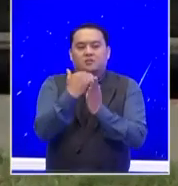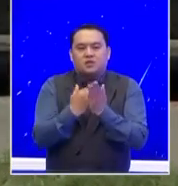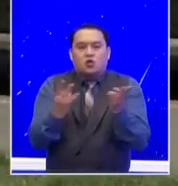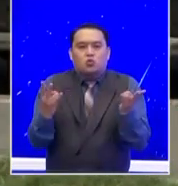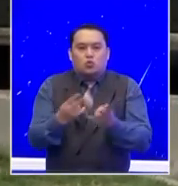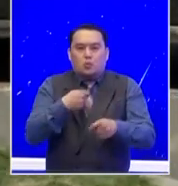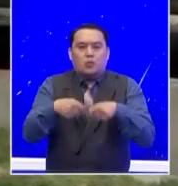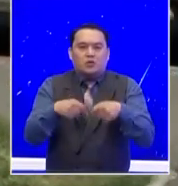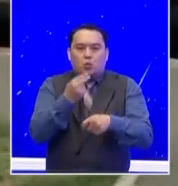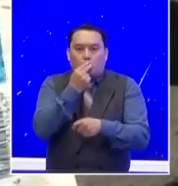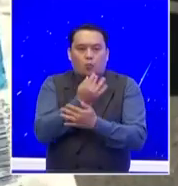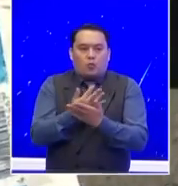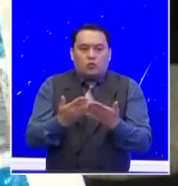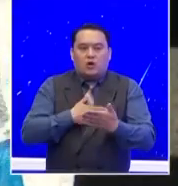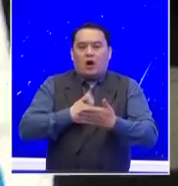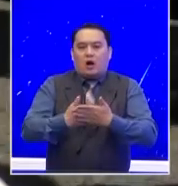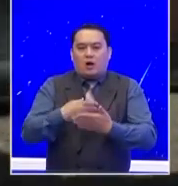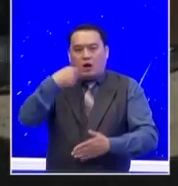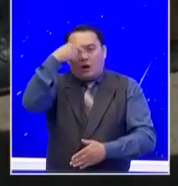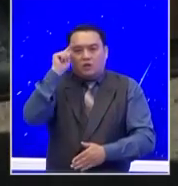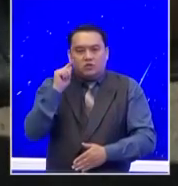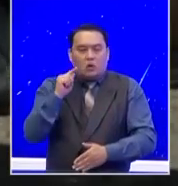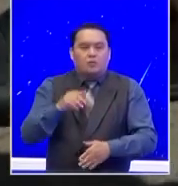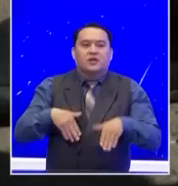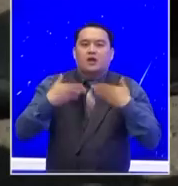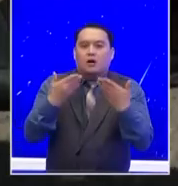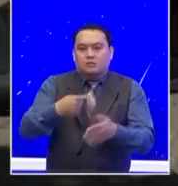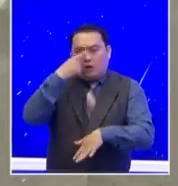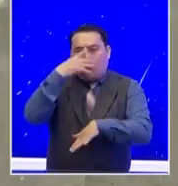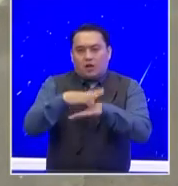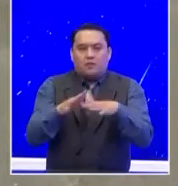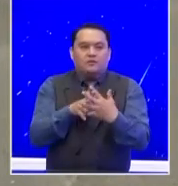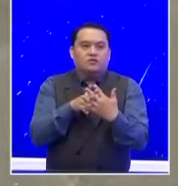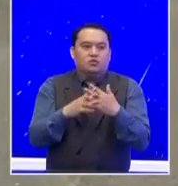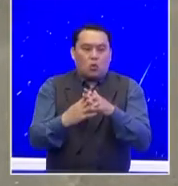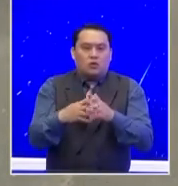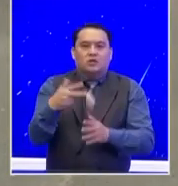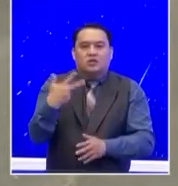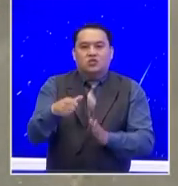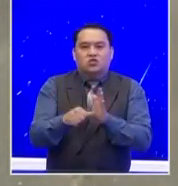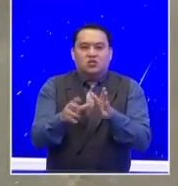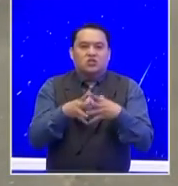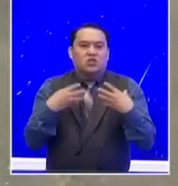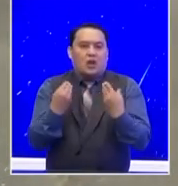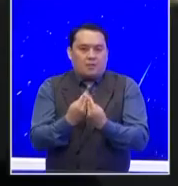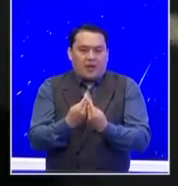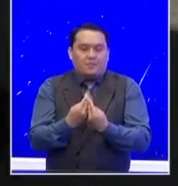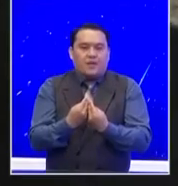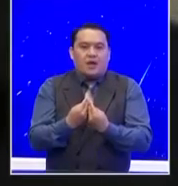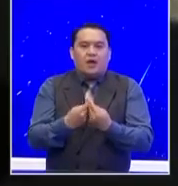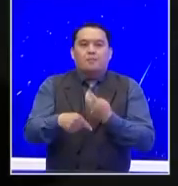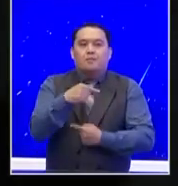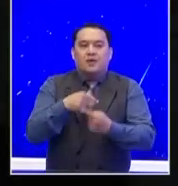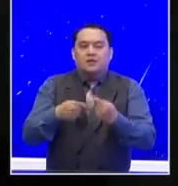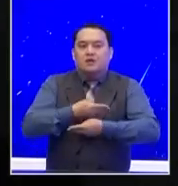нуждающихся в продовольственной помощи волонтерам азербайджанской диаспоры предоставил акимат поселка. В него вошли 36 семей. Продуктовые корзины